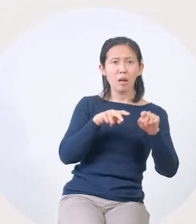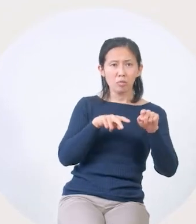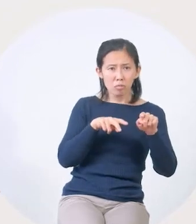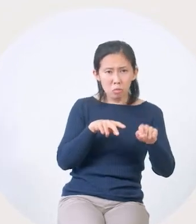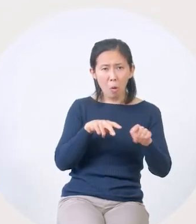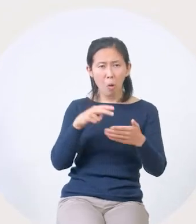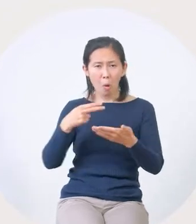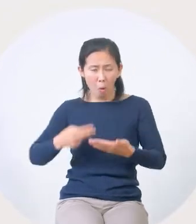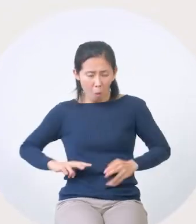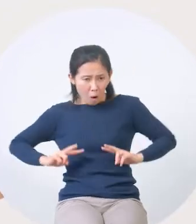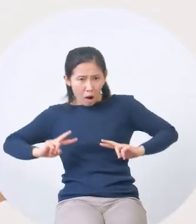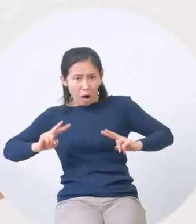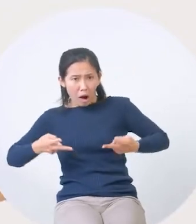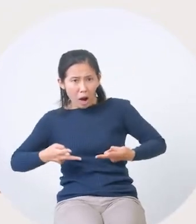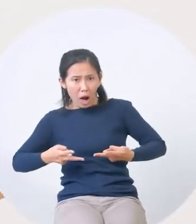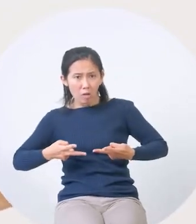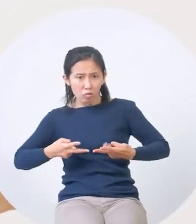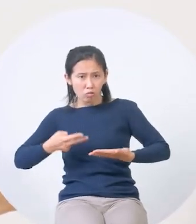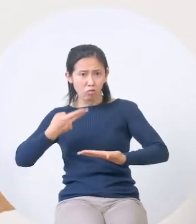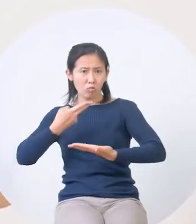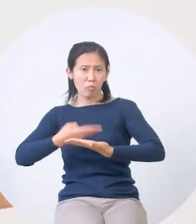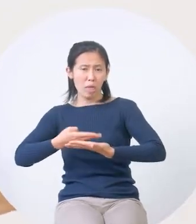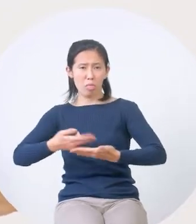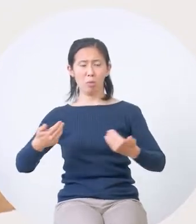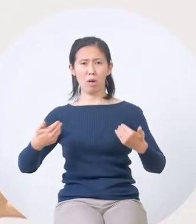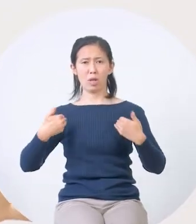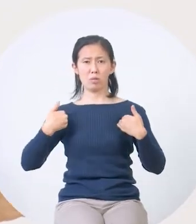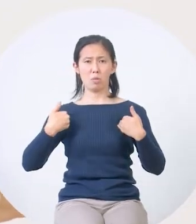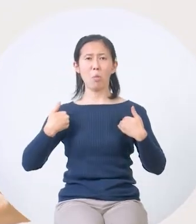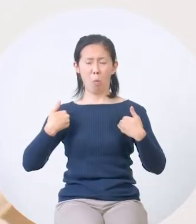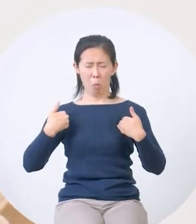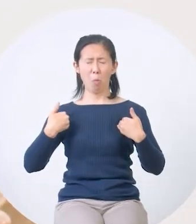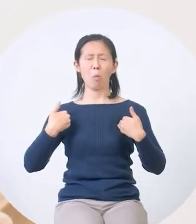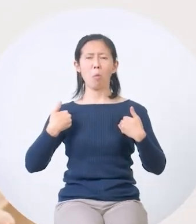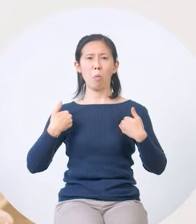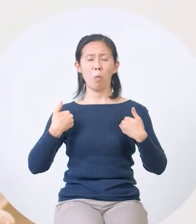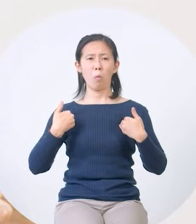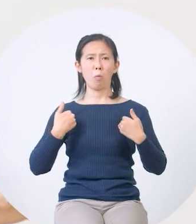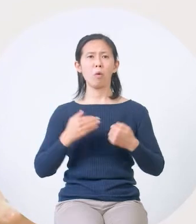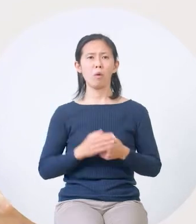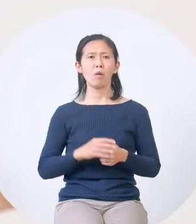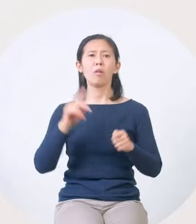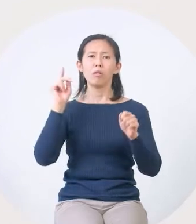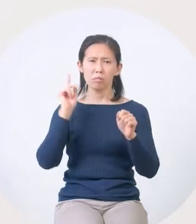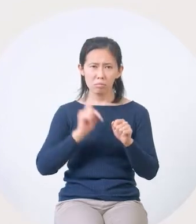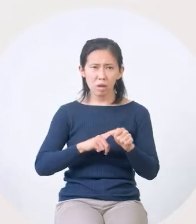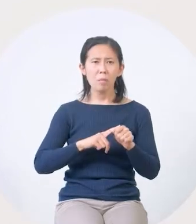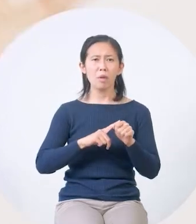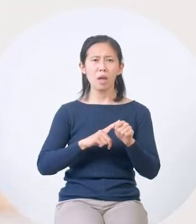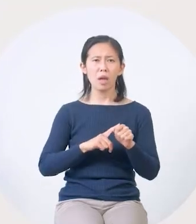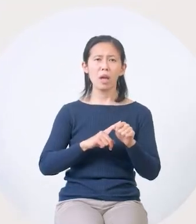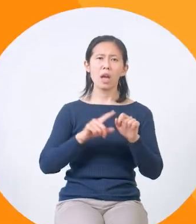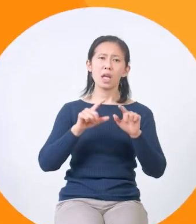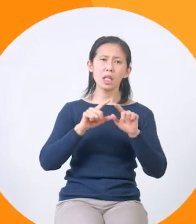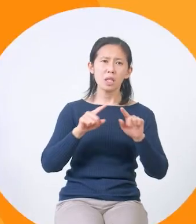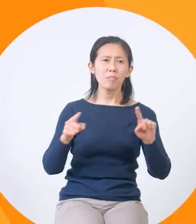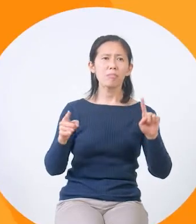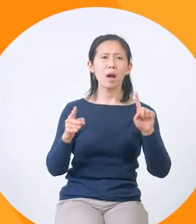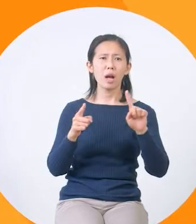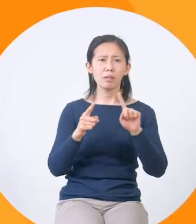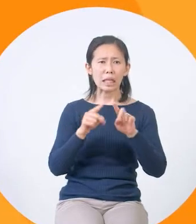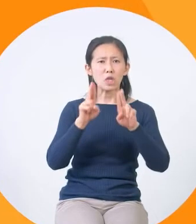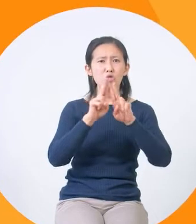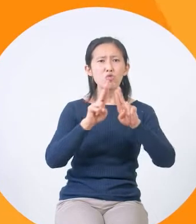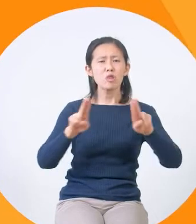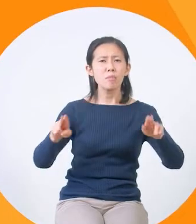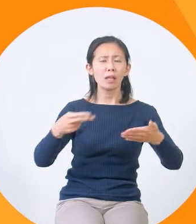おむつ替えをするのにベッドが必要なユーザーなんですね。なので一般的にユニ